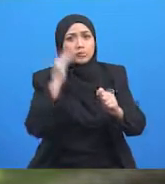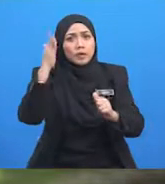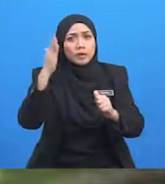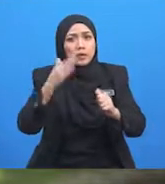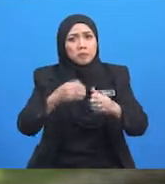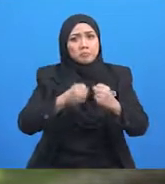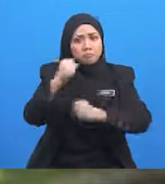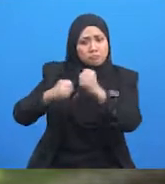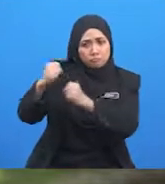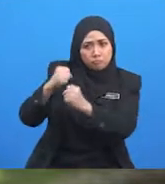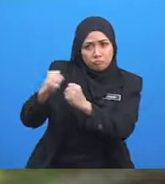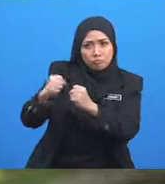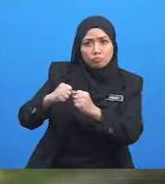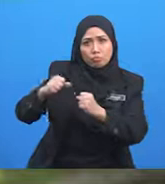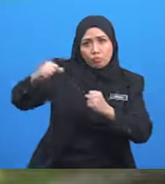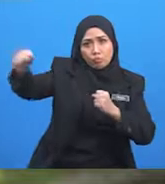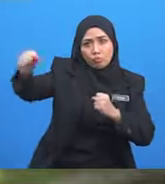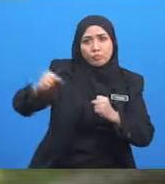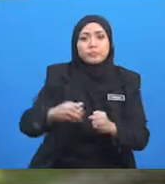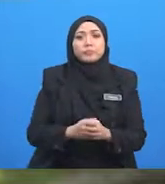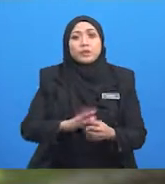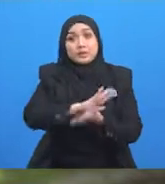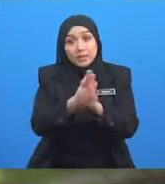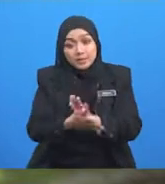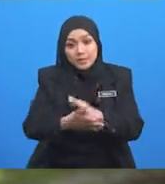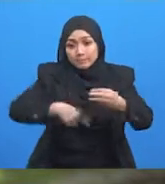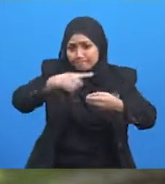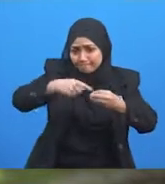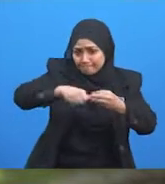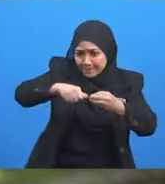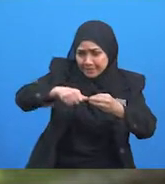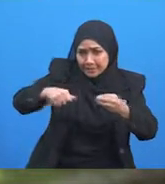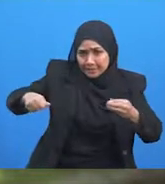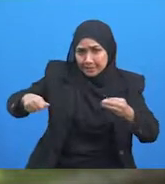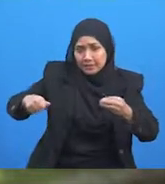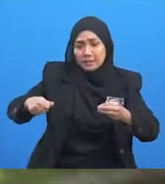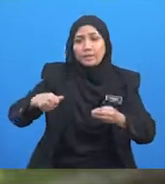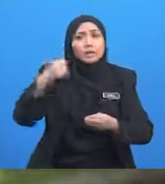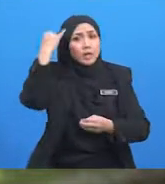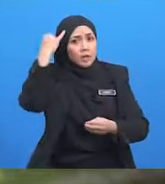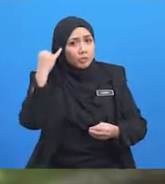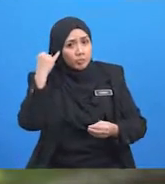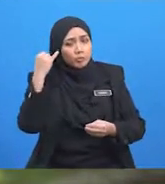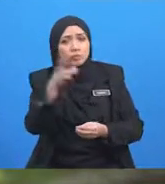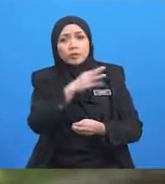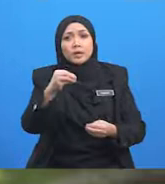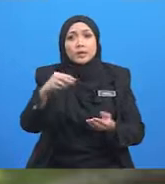lepas lari. Maka ikatlah ilmu dengan catat pada buku.